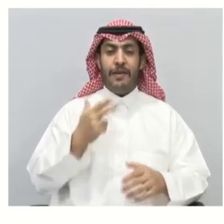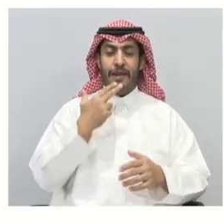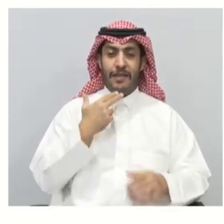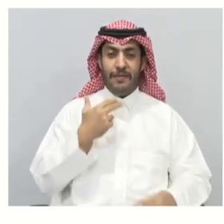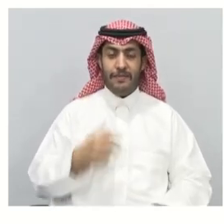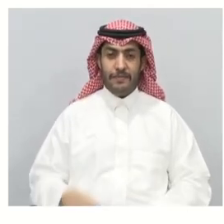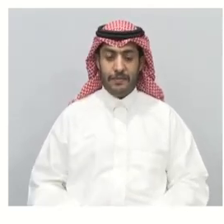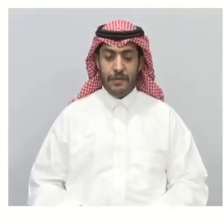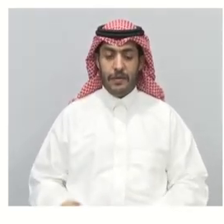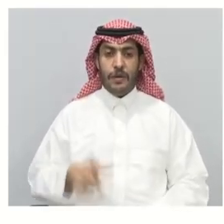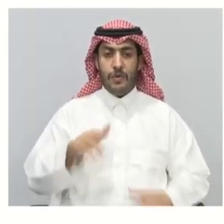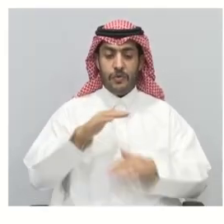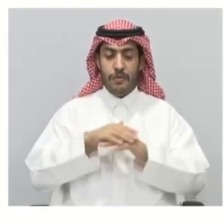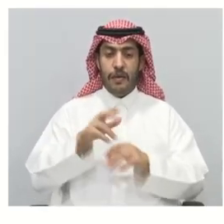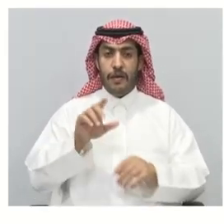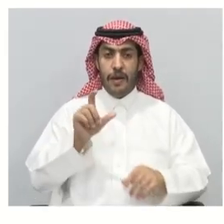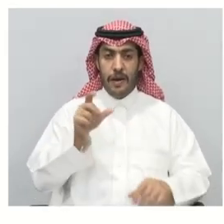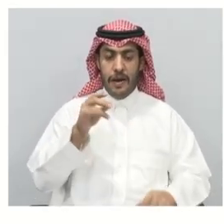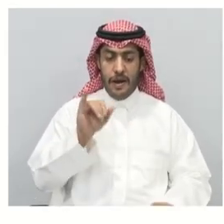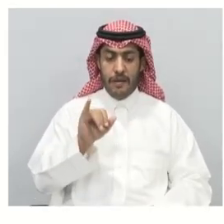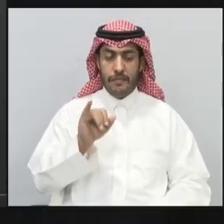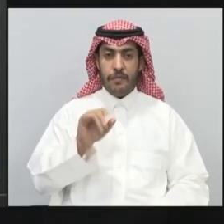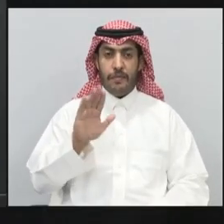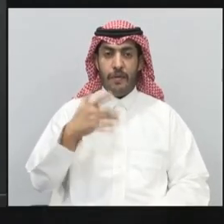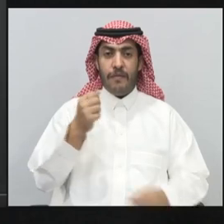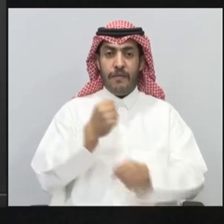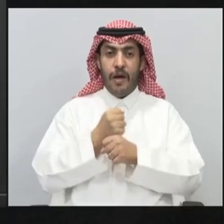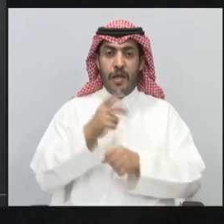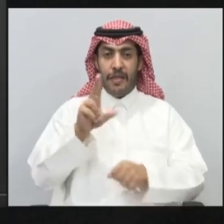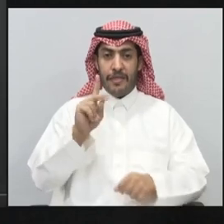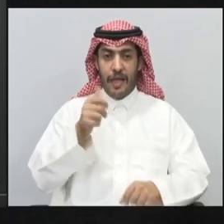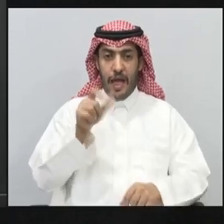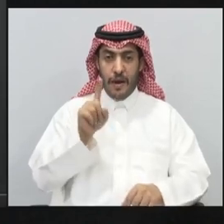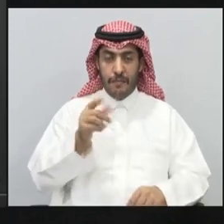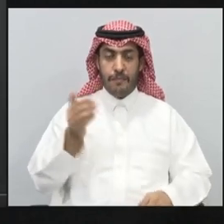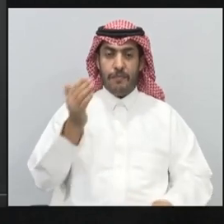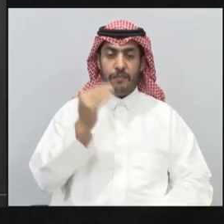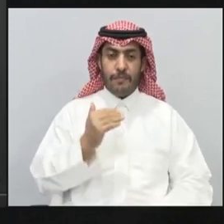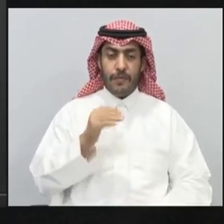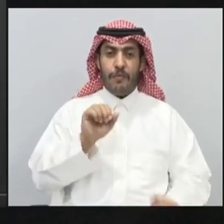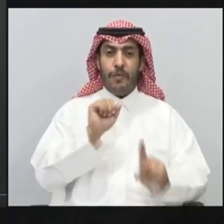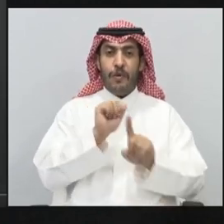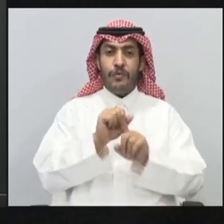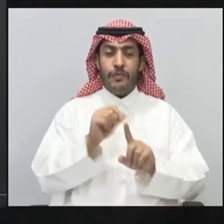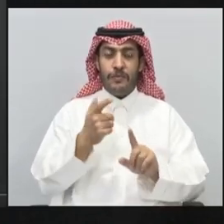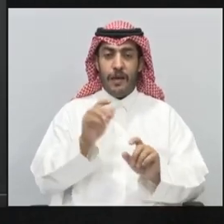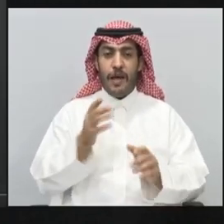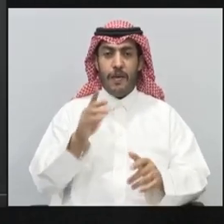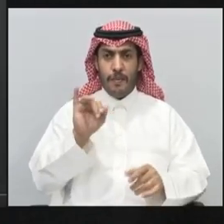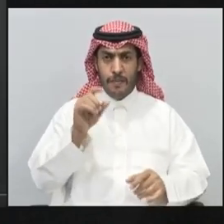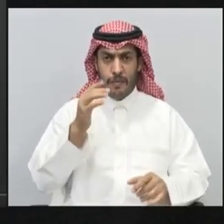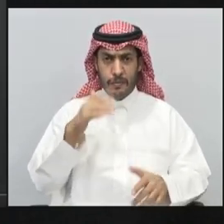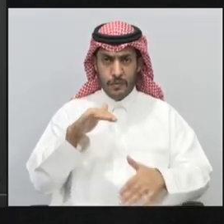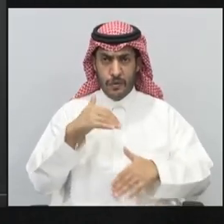النظيف اسلوب مدح والذمق والنعمه ثم فاعله والطالب ثم المخصوص بالمدح